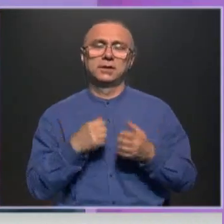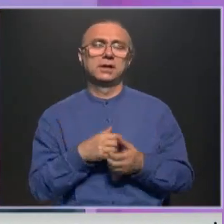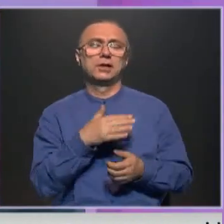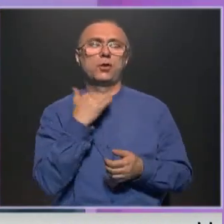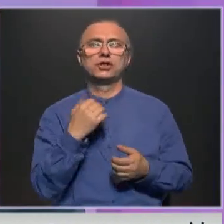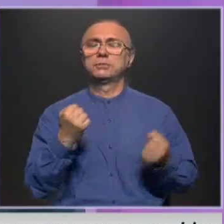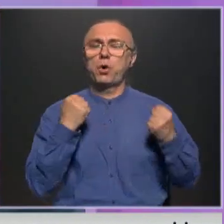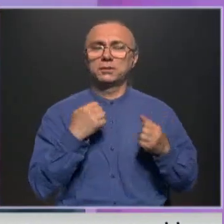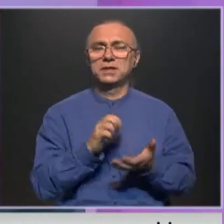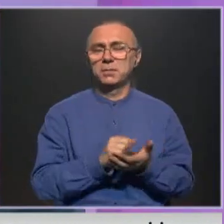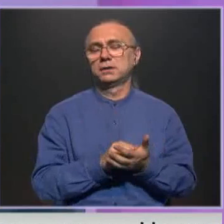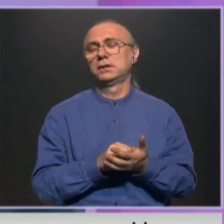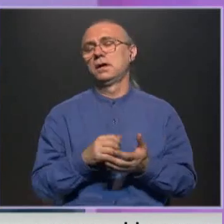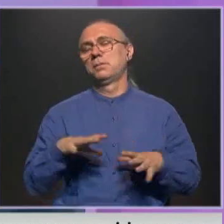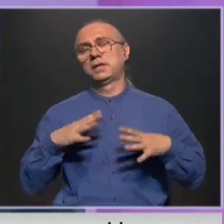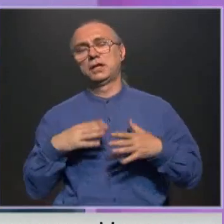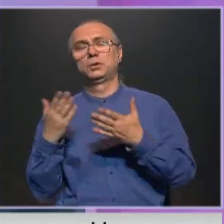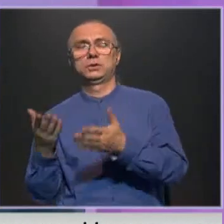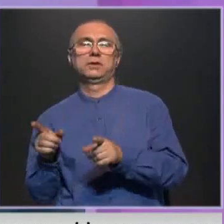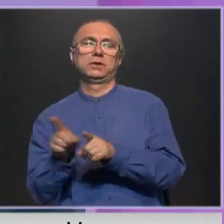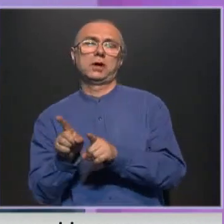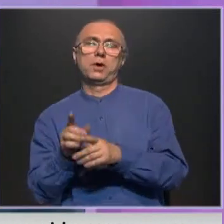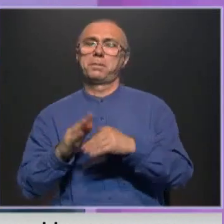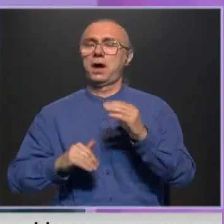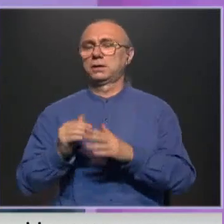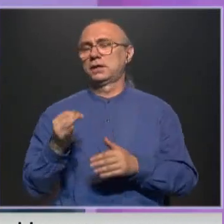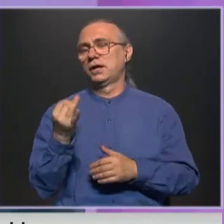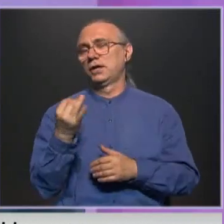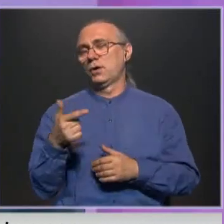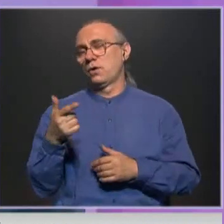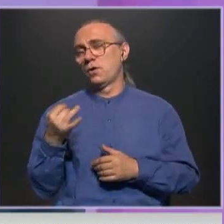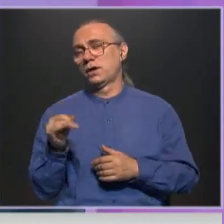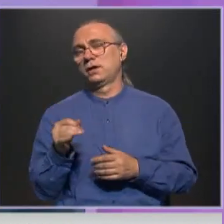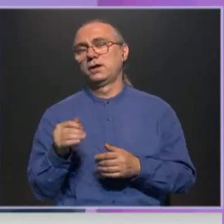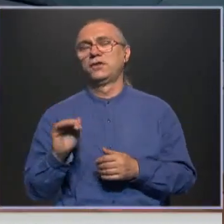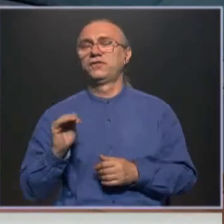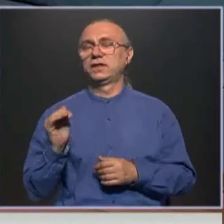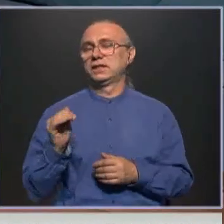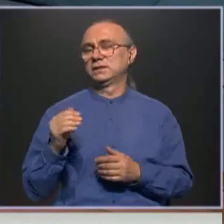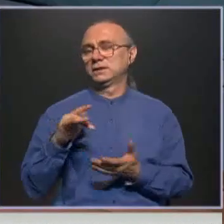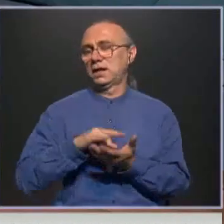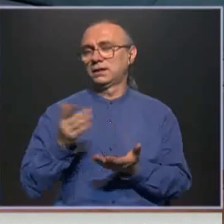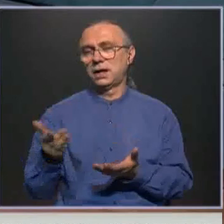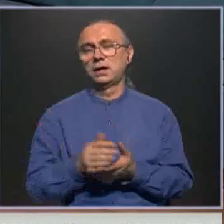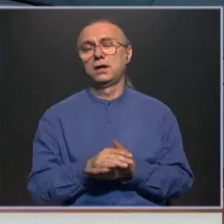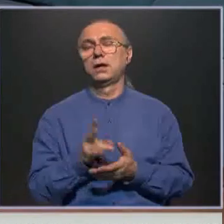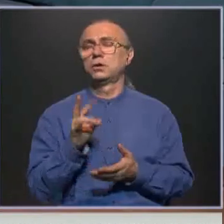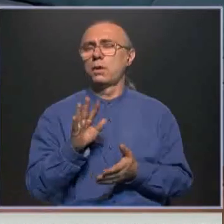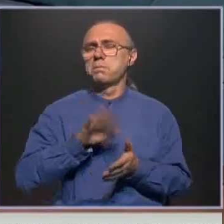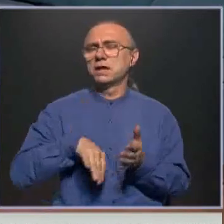потренируйся с помощью тех или иных вот таких практик, которые в твоем фитнес-центре даются, но без лишней духовности. Пойдем